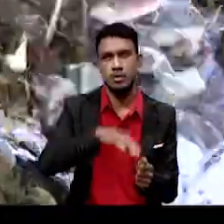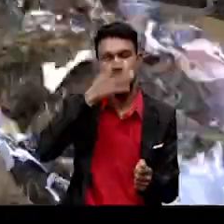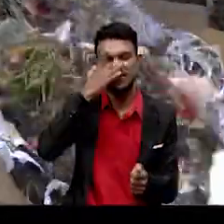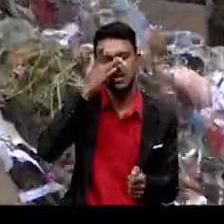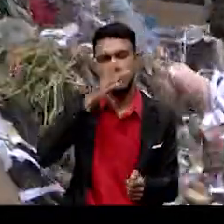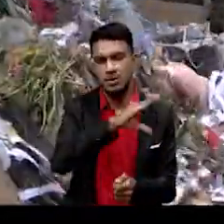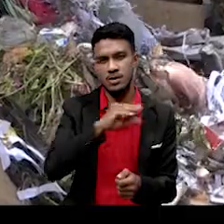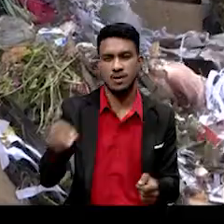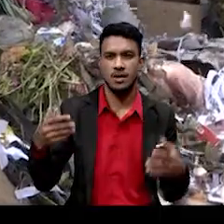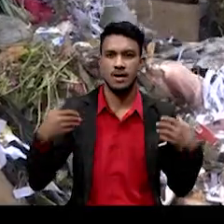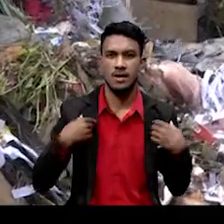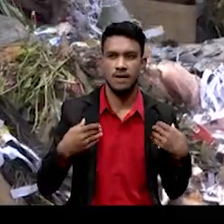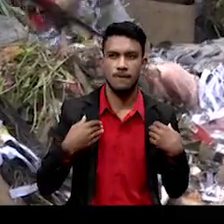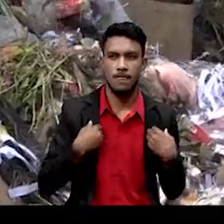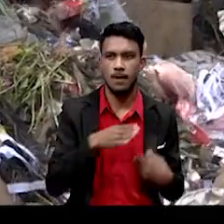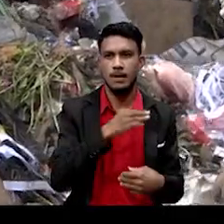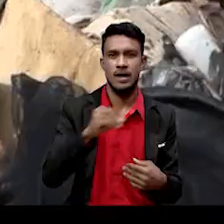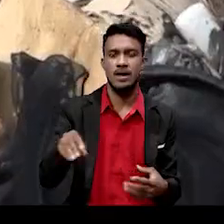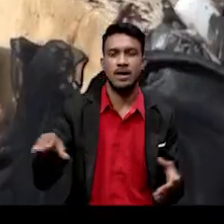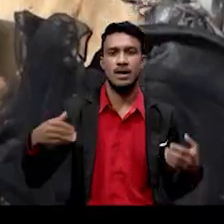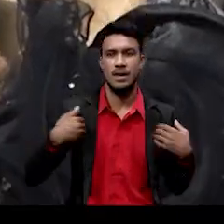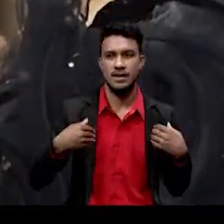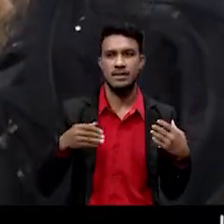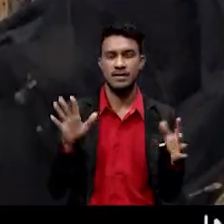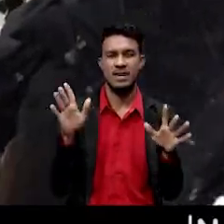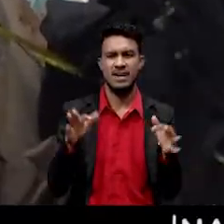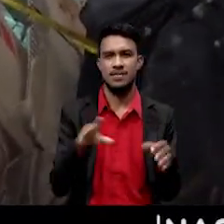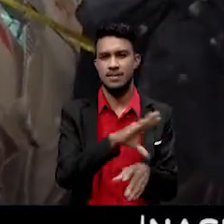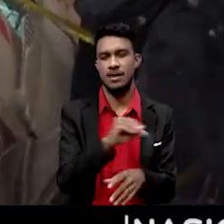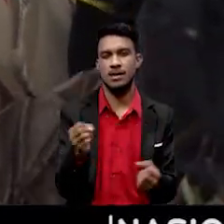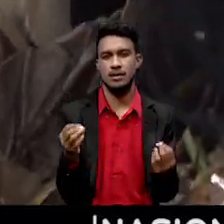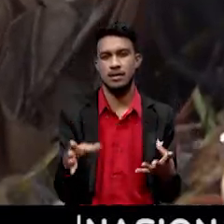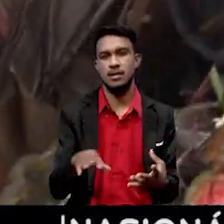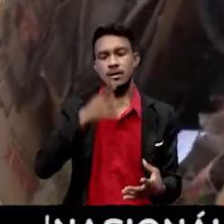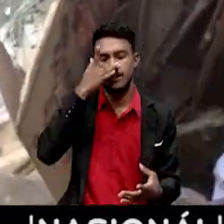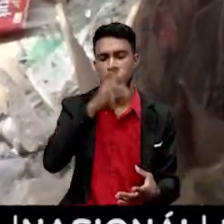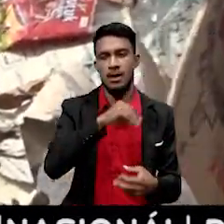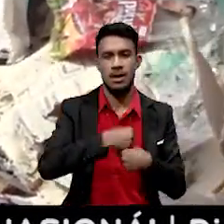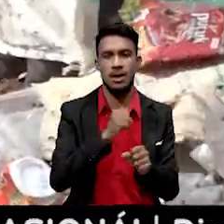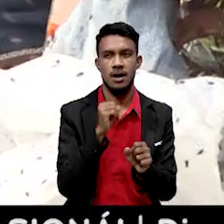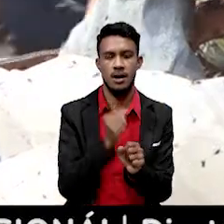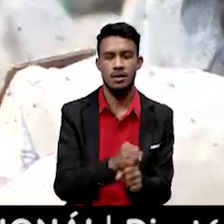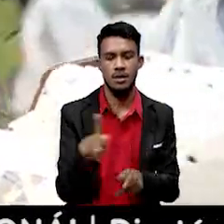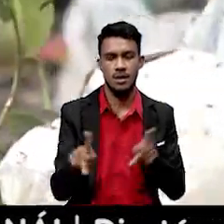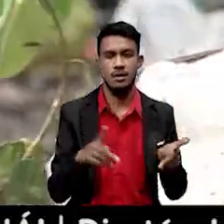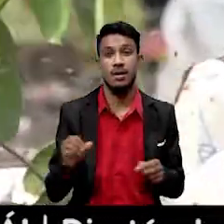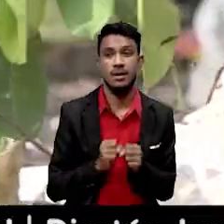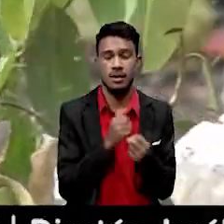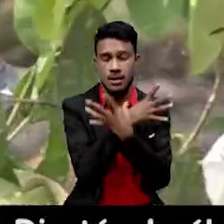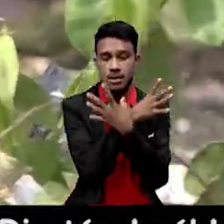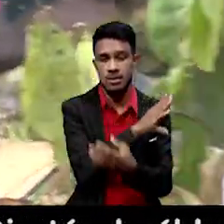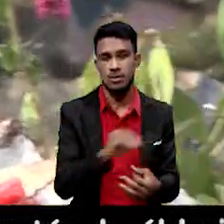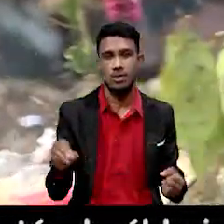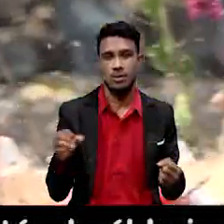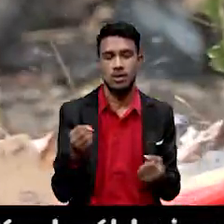dois na be hafalum holalar no ahisuar me be hirakne hotu lahalo ema tauk no lakon esperança